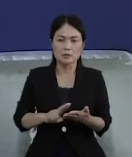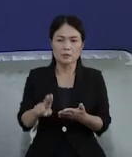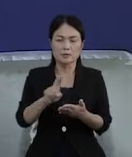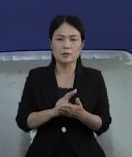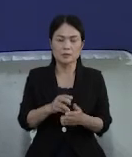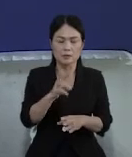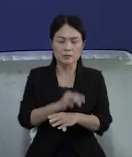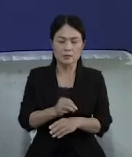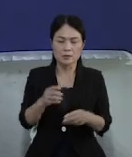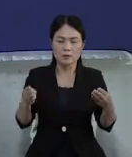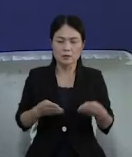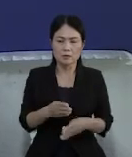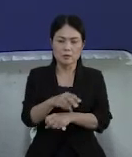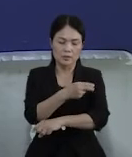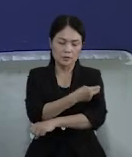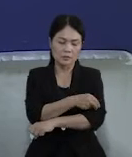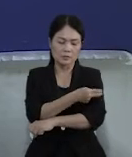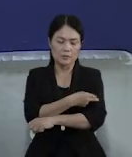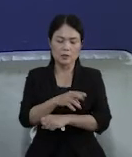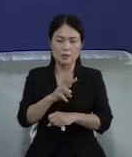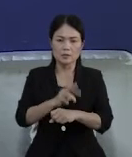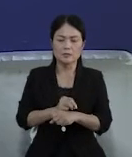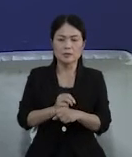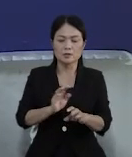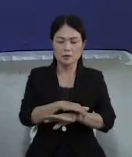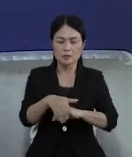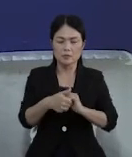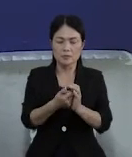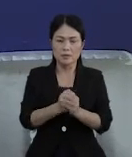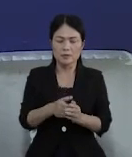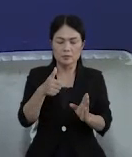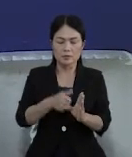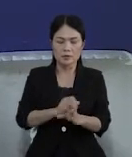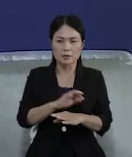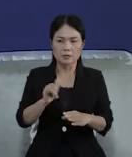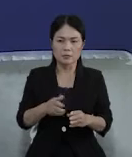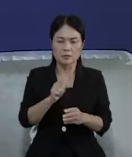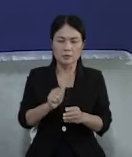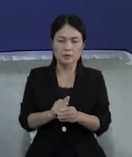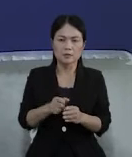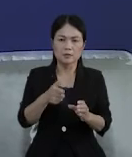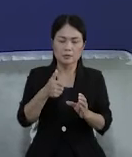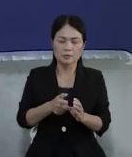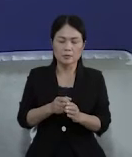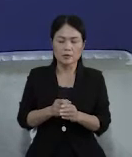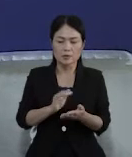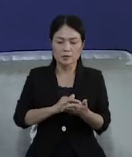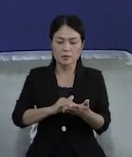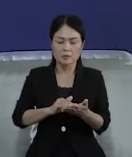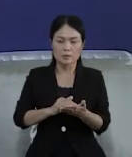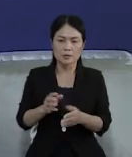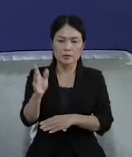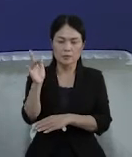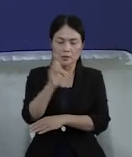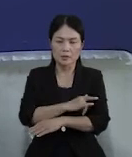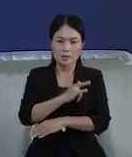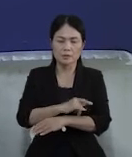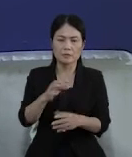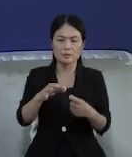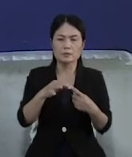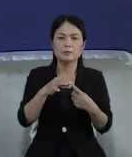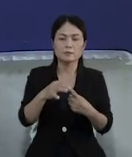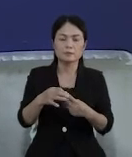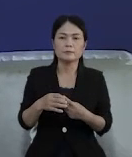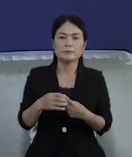bọc cổ xuông sốc hạ phị bà đòi liêng đai chỉ mùi nâng ạ có rưu chế rưu gó tật xa bú chi bà chàm chi bị